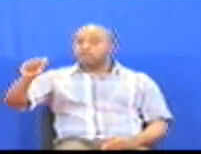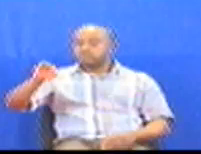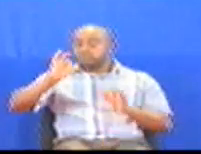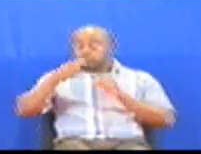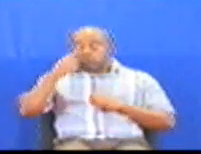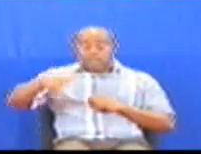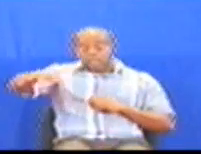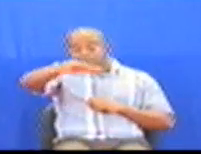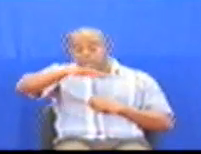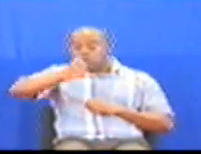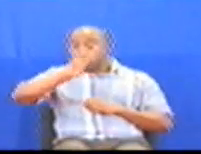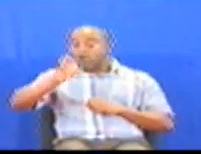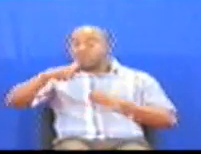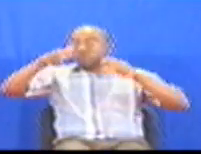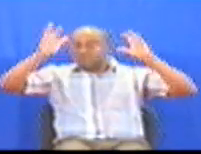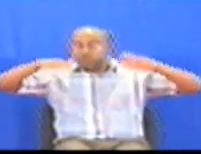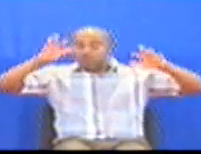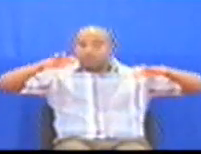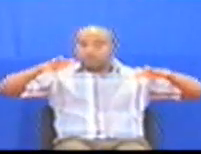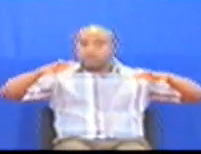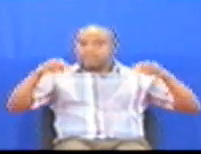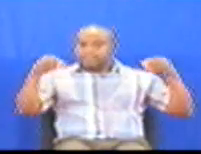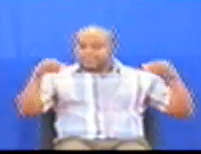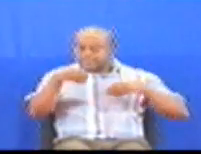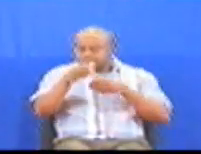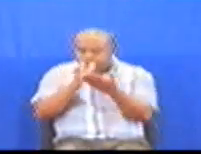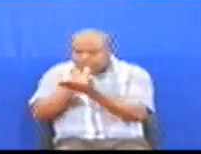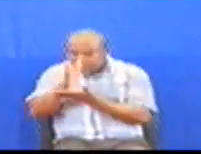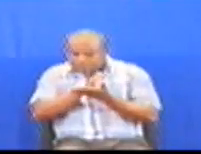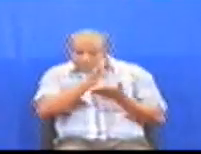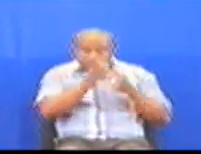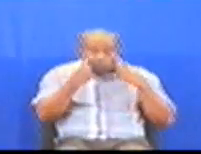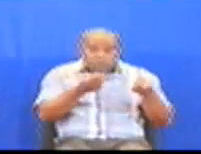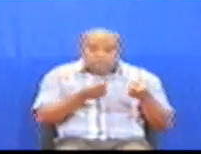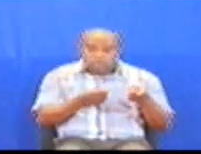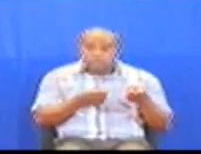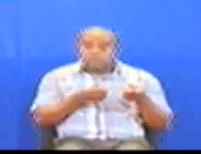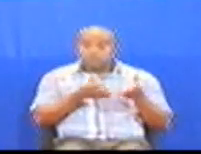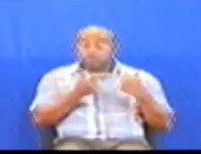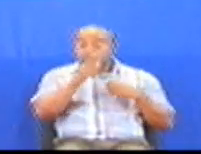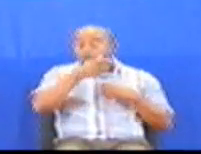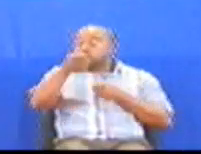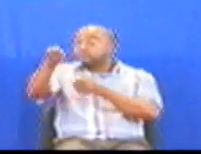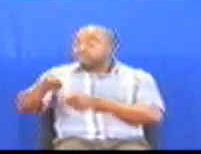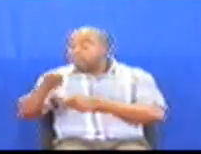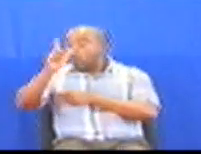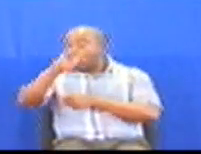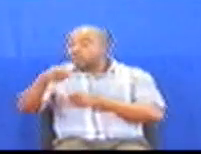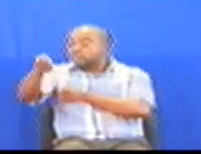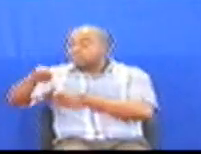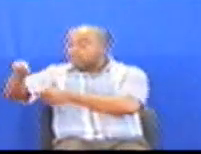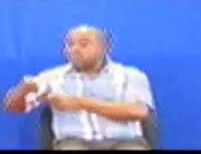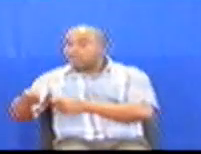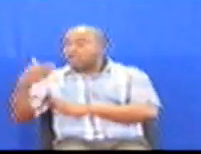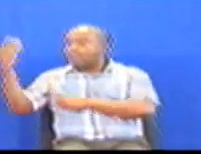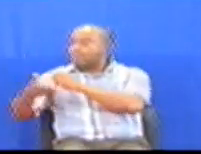nyingi sana. Timu zipite kwenda kuangalia, kwa sababu wakulima hawa watapata mazao ya kutosha. Lakini mazao haya